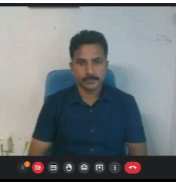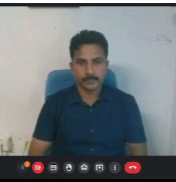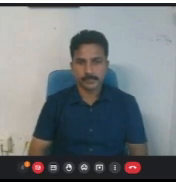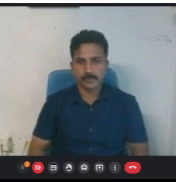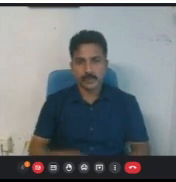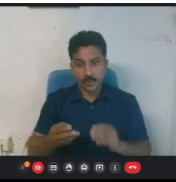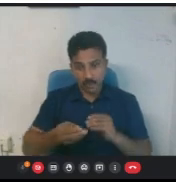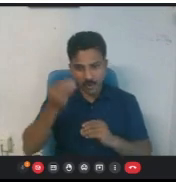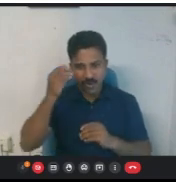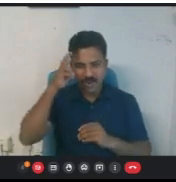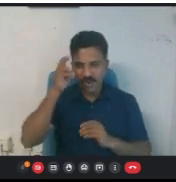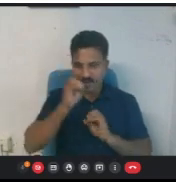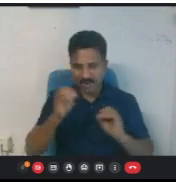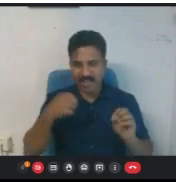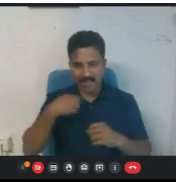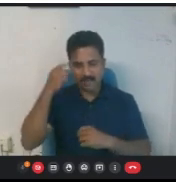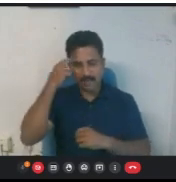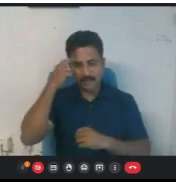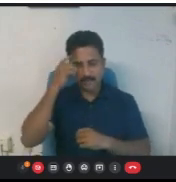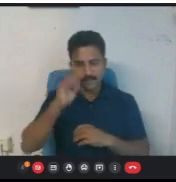കൂടുതൽ ചോദ്യങ്ങളൊന്നും ഇല്ല എന്ന് വിചാരിക്കുന്നു.